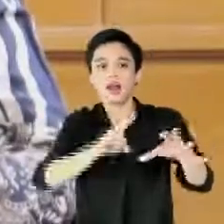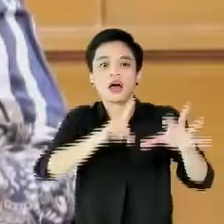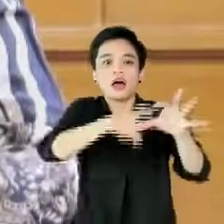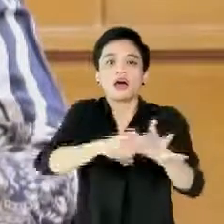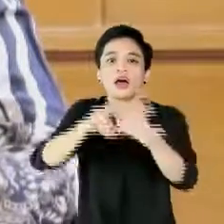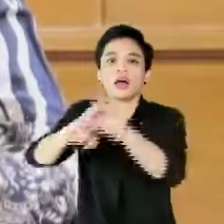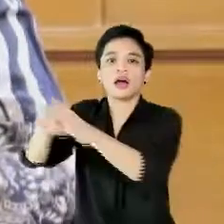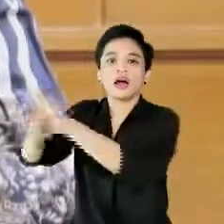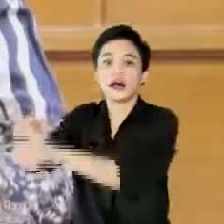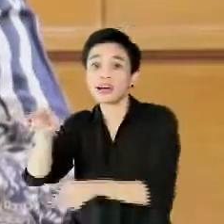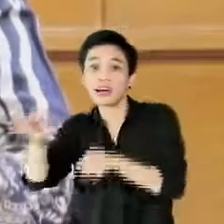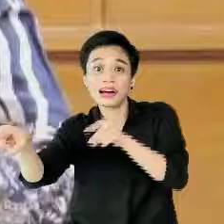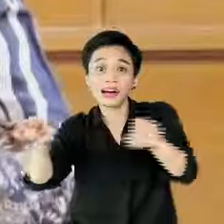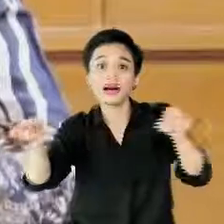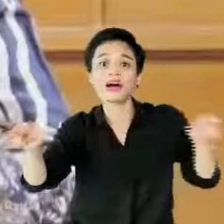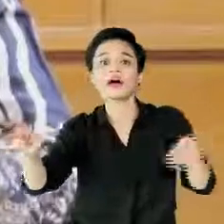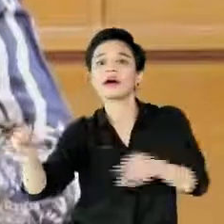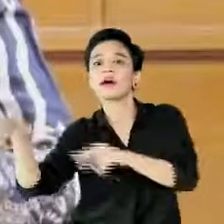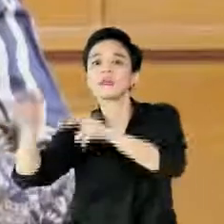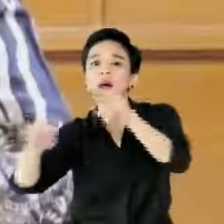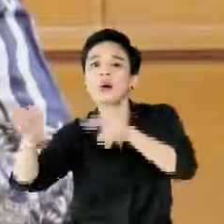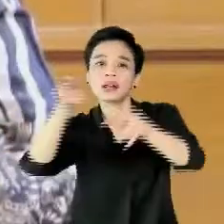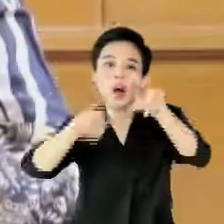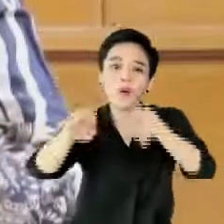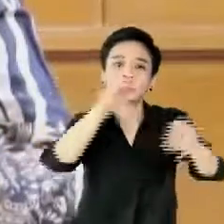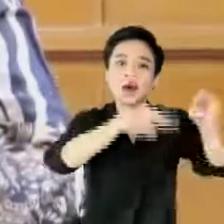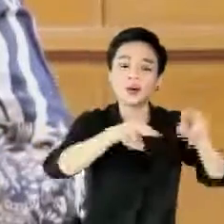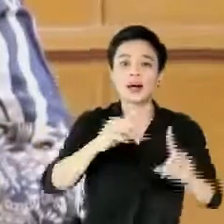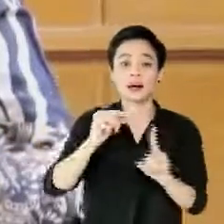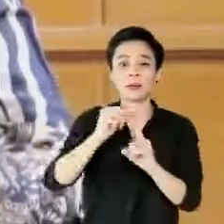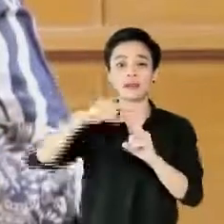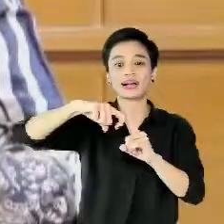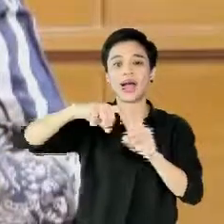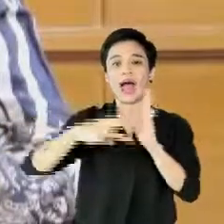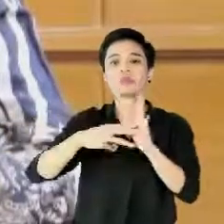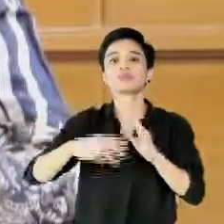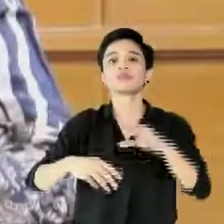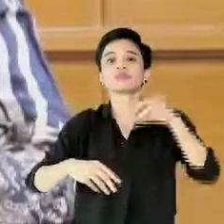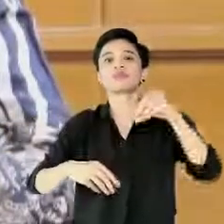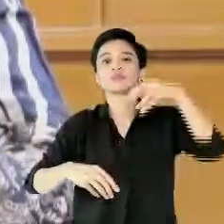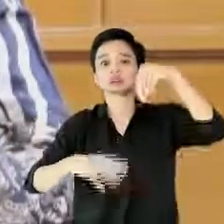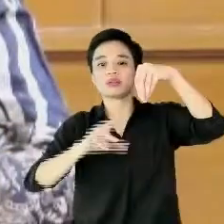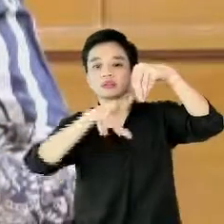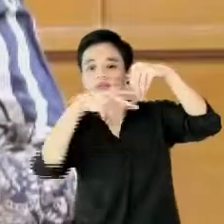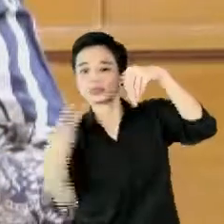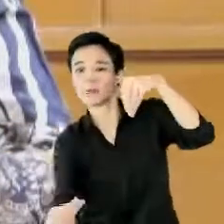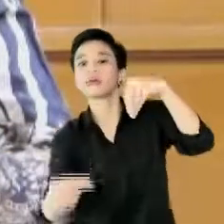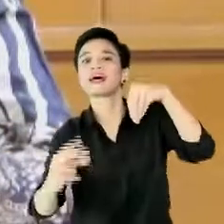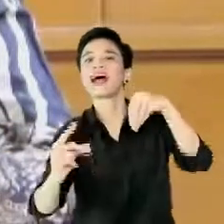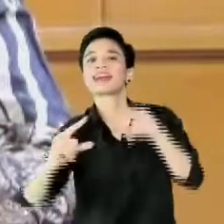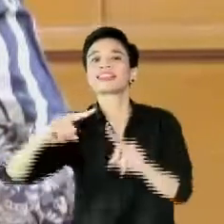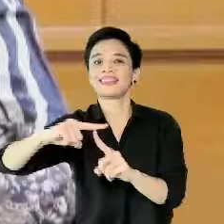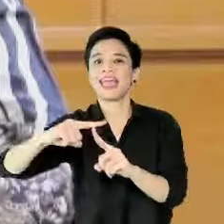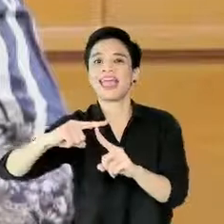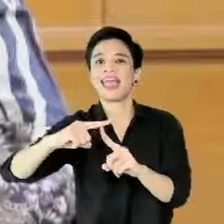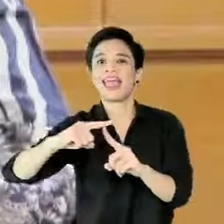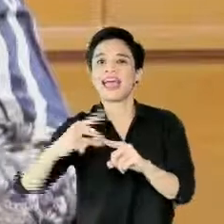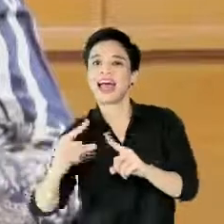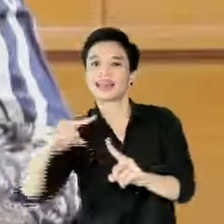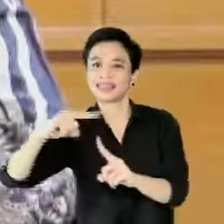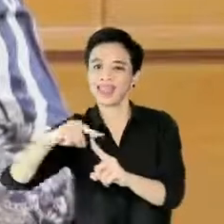pengawalan PPKI micro inikan unitnya sampai ke tingkat RT nadi rt-rt inilah kemudian kita melakukan